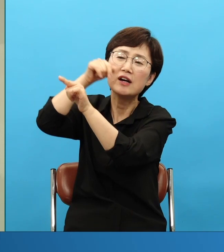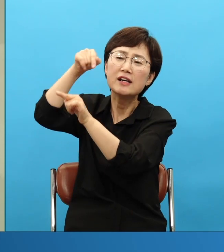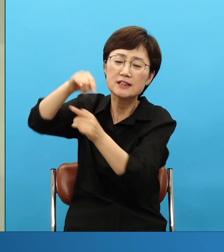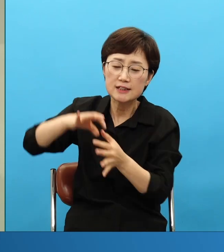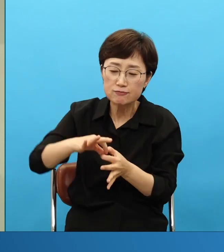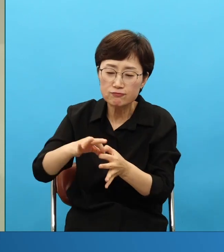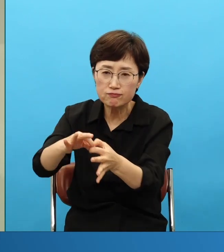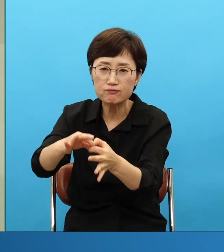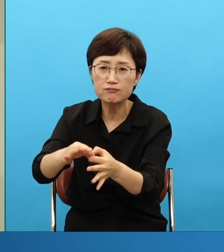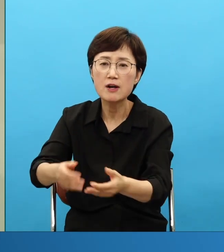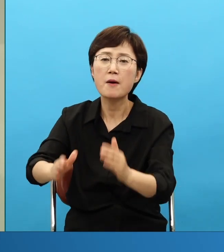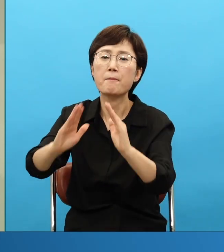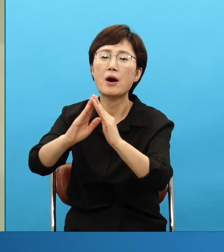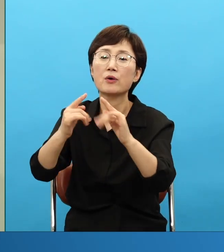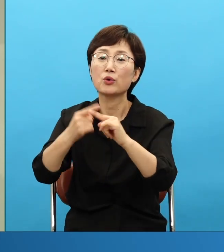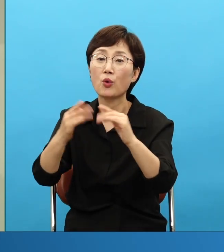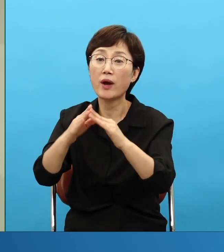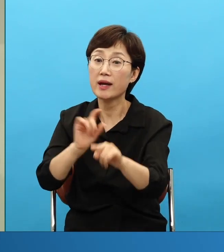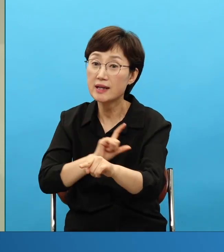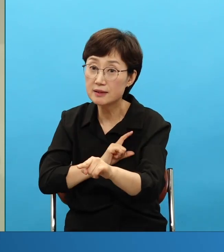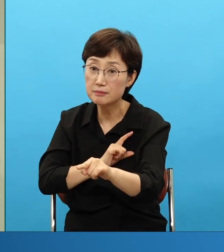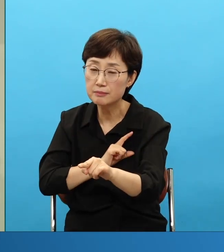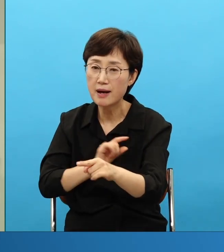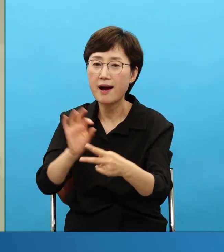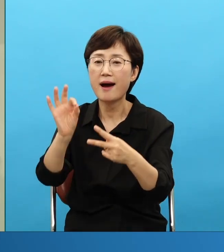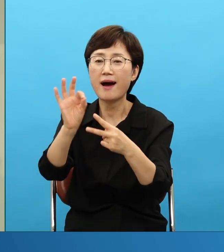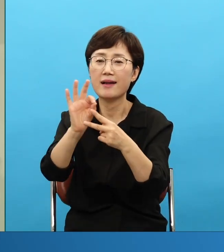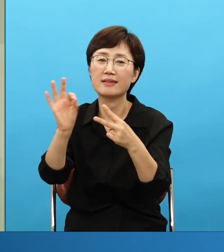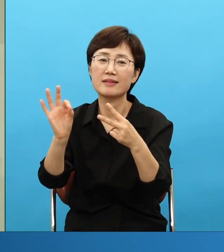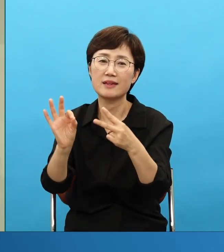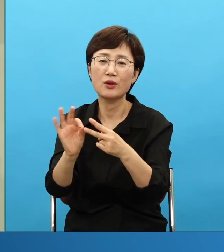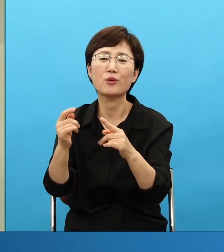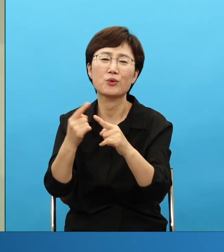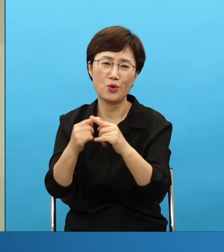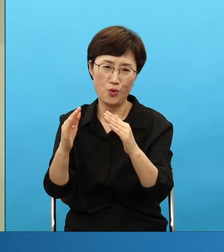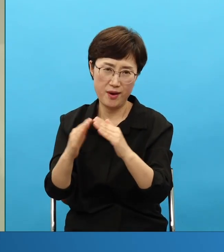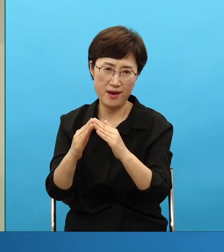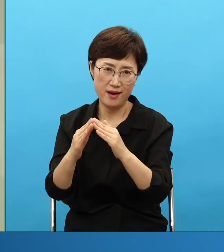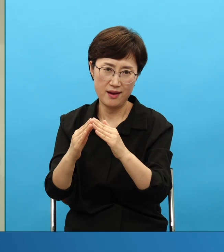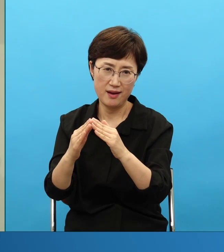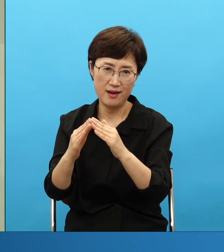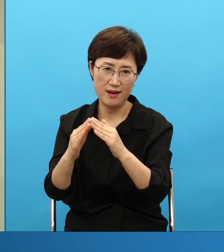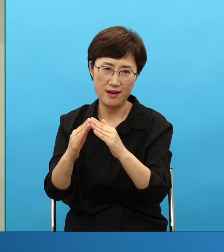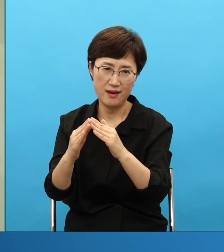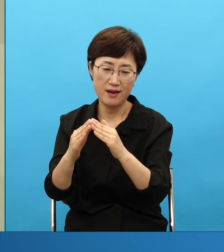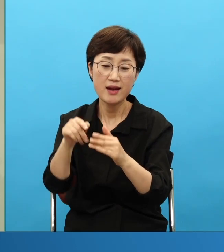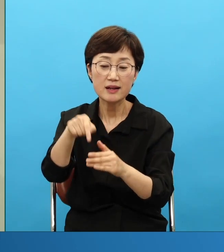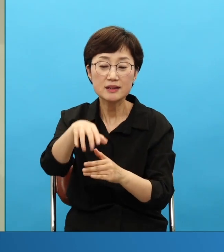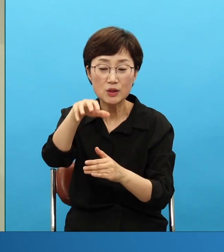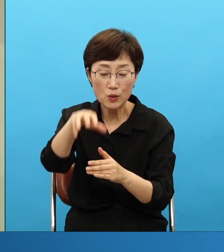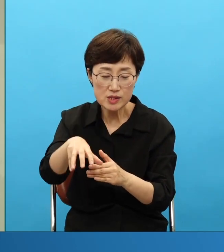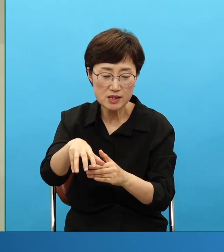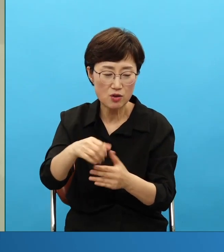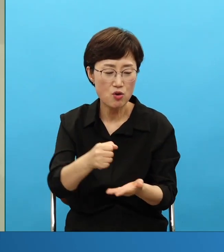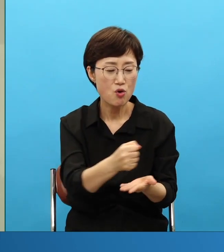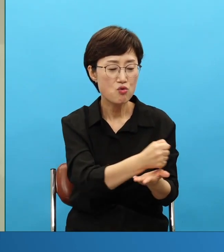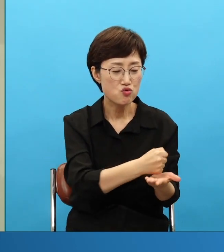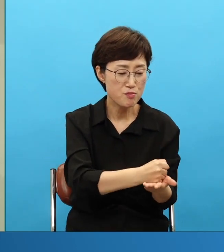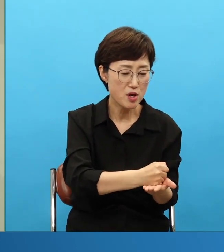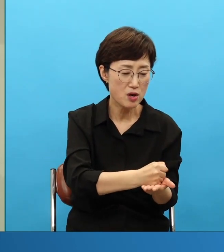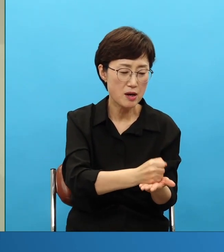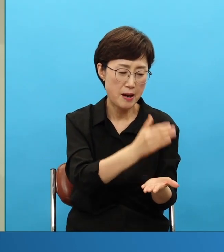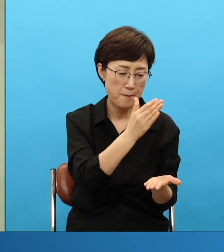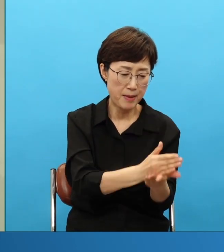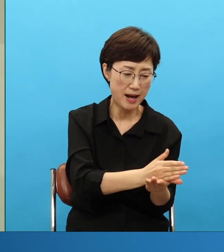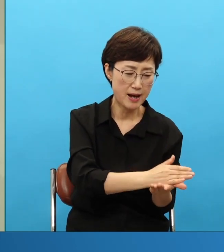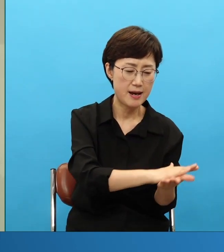that church. 완전히 세계 망대를 뒤바꾸는 운명을 바꾸는 망대를 세웠다. 이 They 말이에요. raised the partisan that really changed the world partisan,